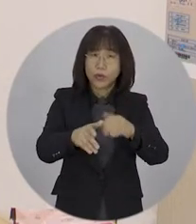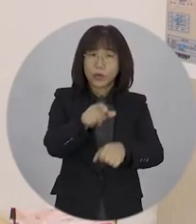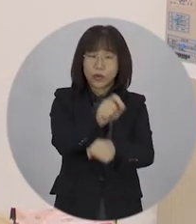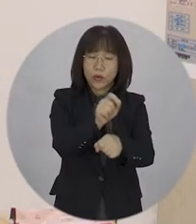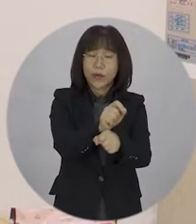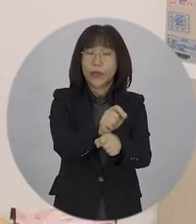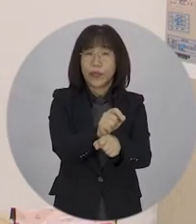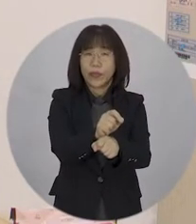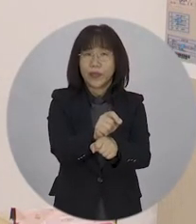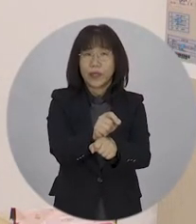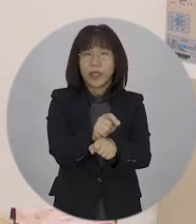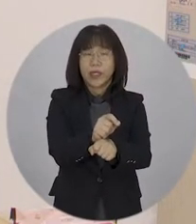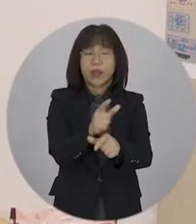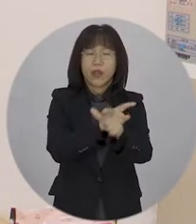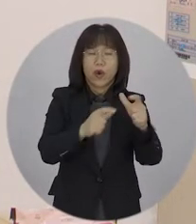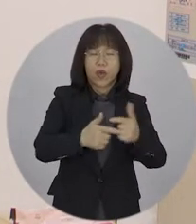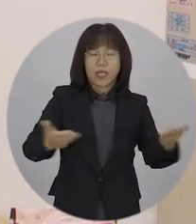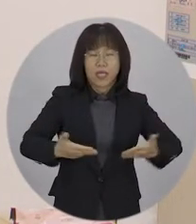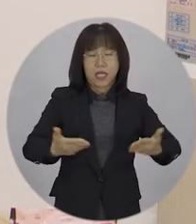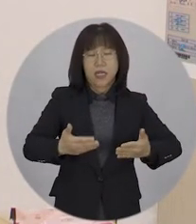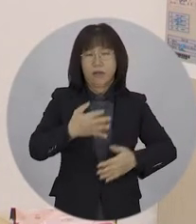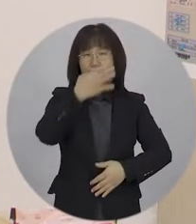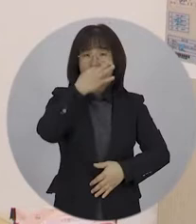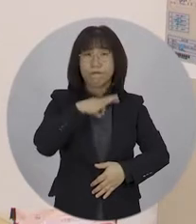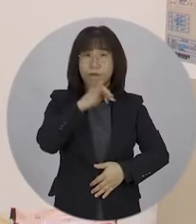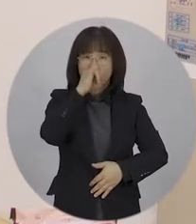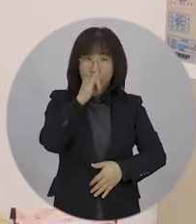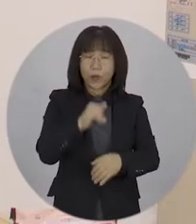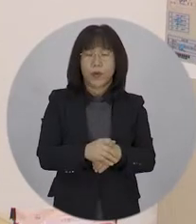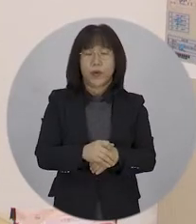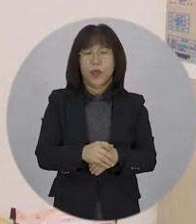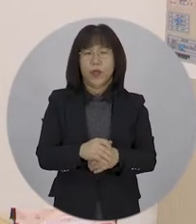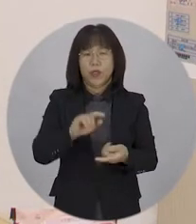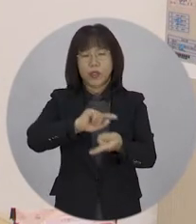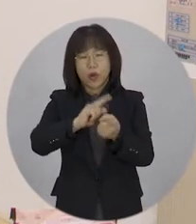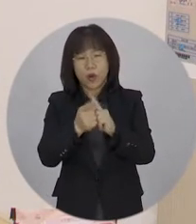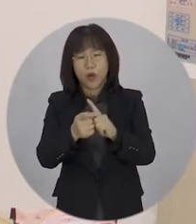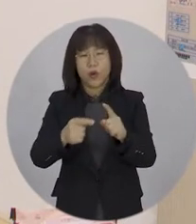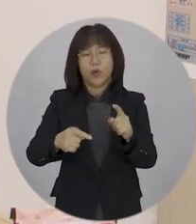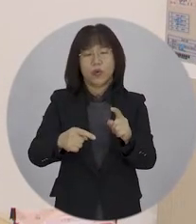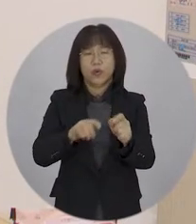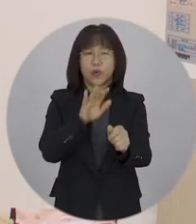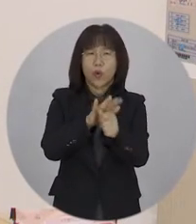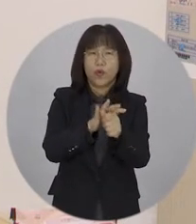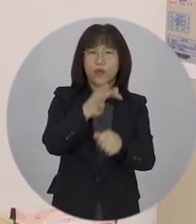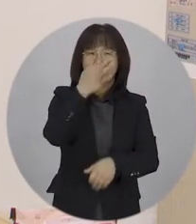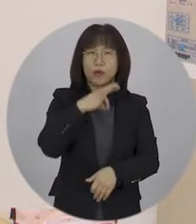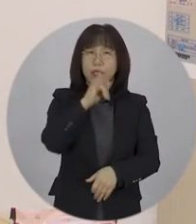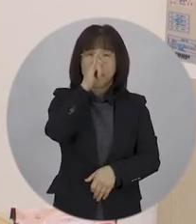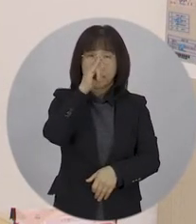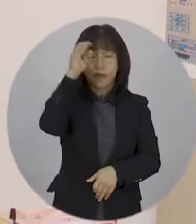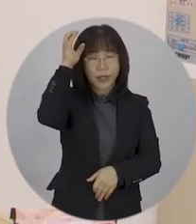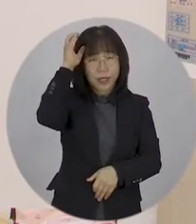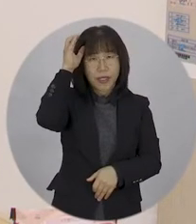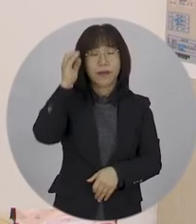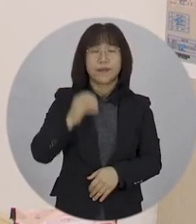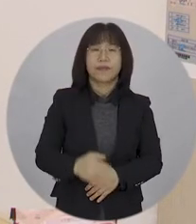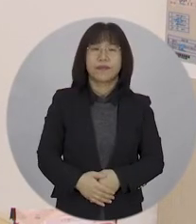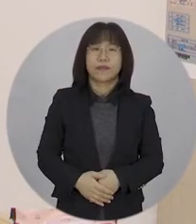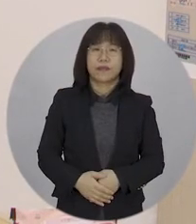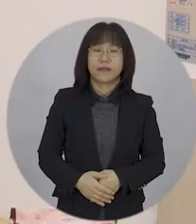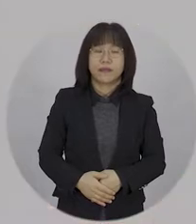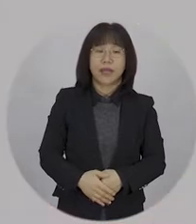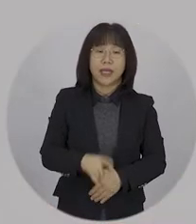적응력을 높이고 장애인과 비장애인이 편리하게 사용할 수 있는 행정환경을 조성하는 데 도움이 될 것으로